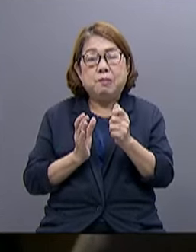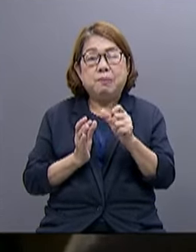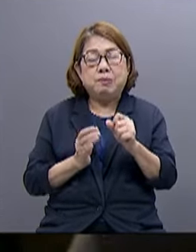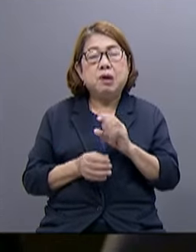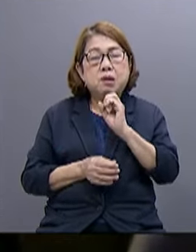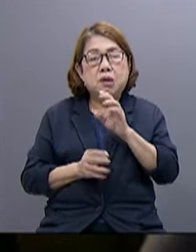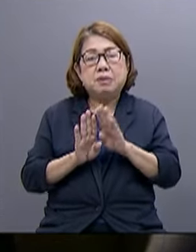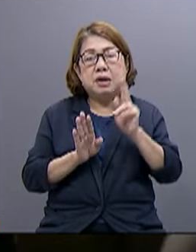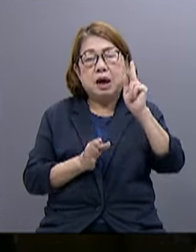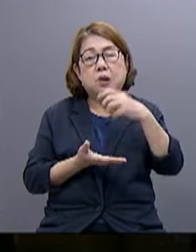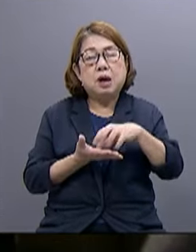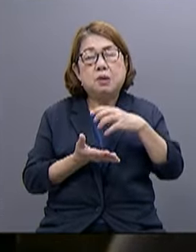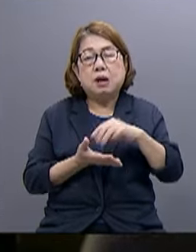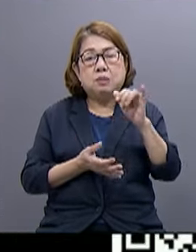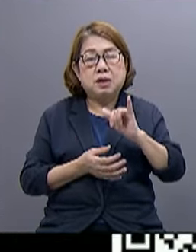า